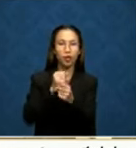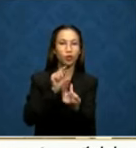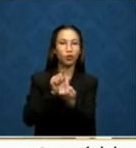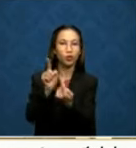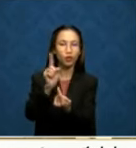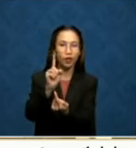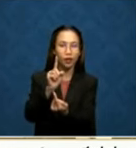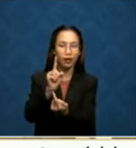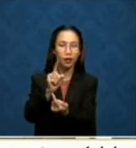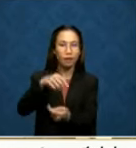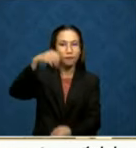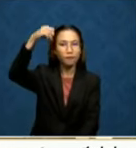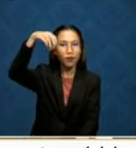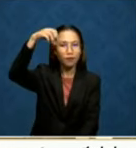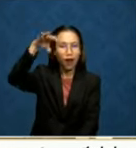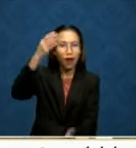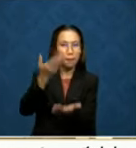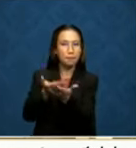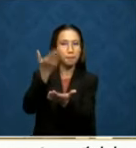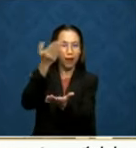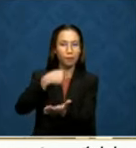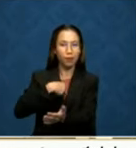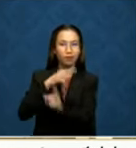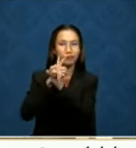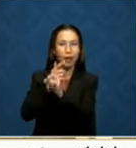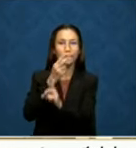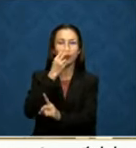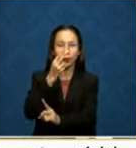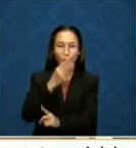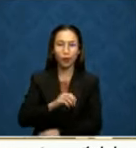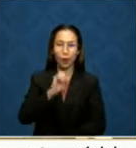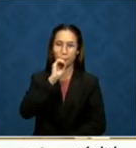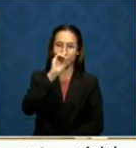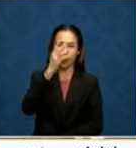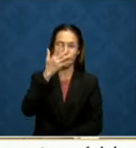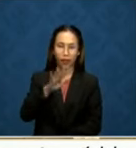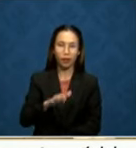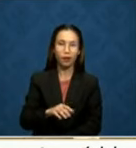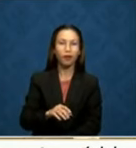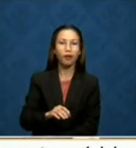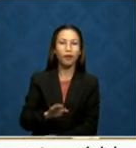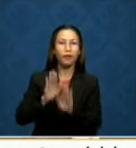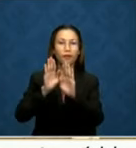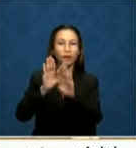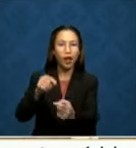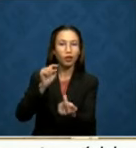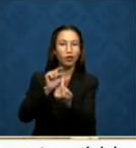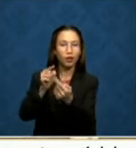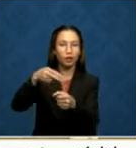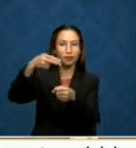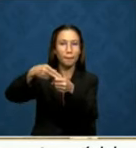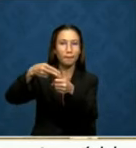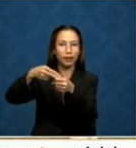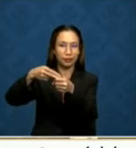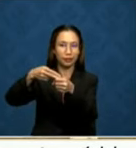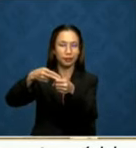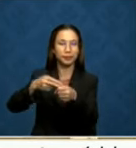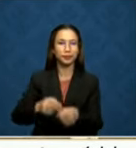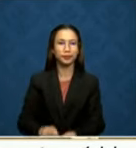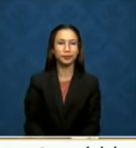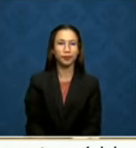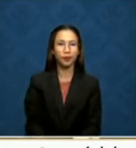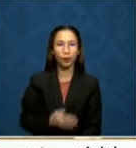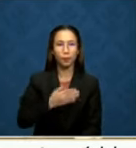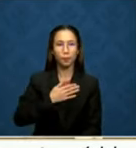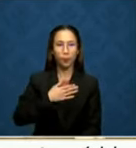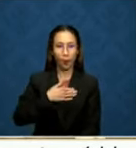ฟ้าราคาแพงนนะครับท่านรับปากแล้ว ฝากเรื่องน้มนด้นะครับผมนใ